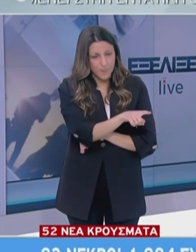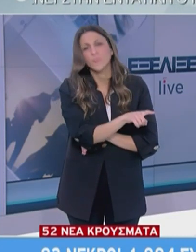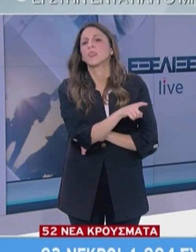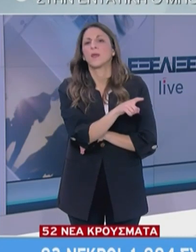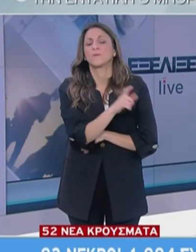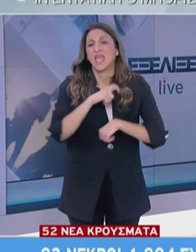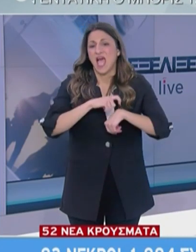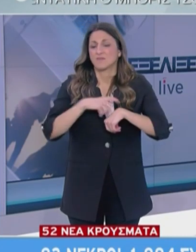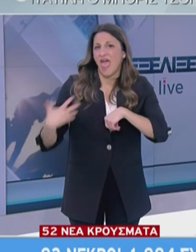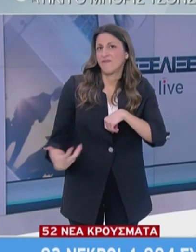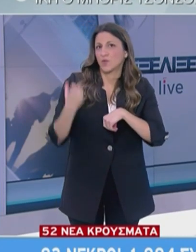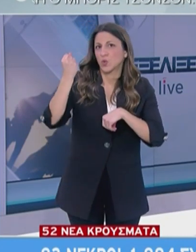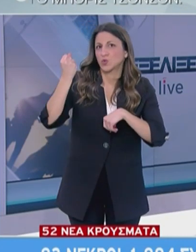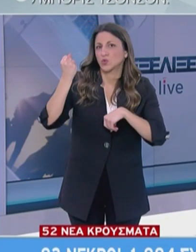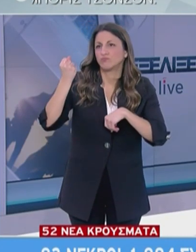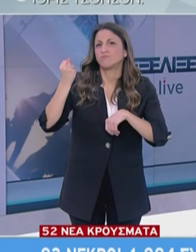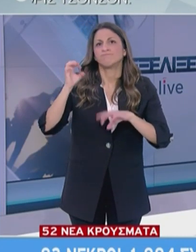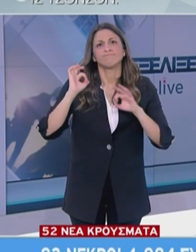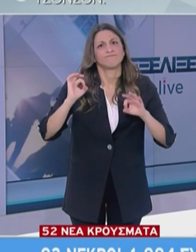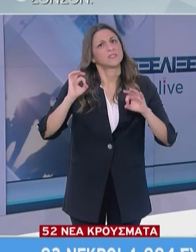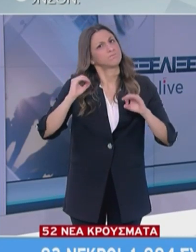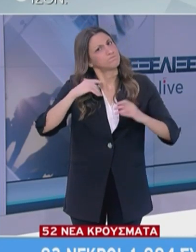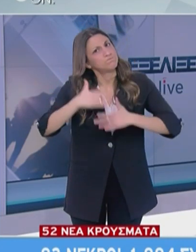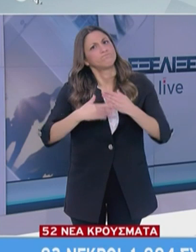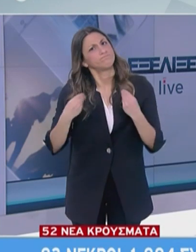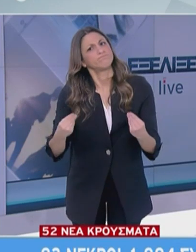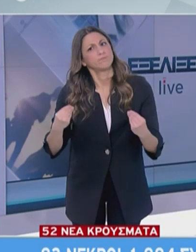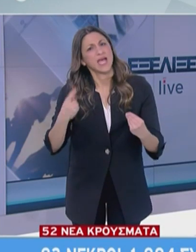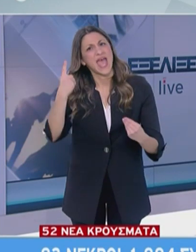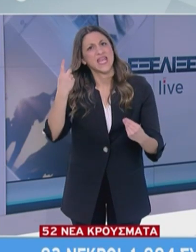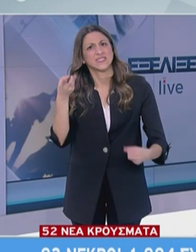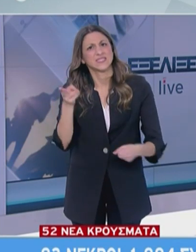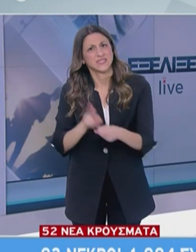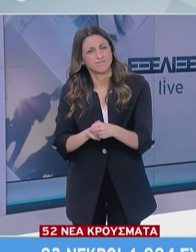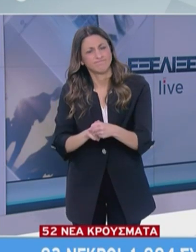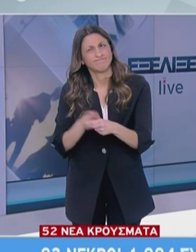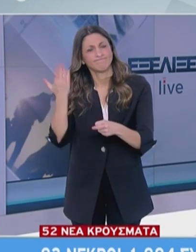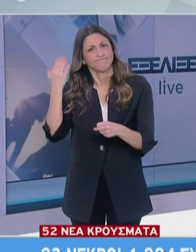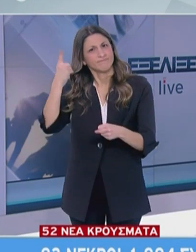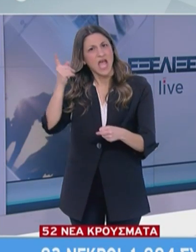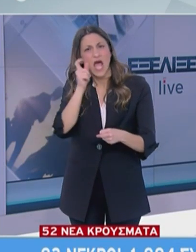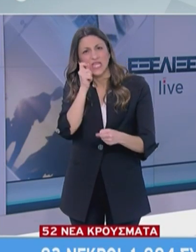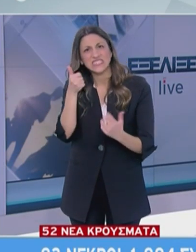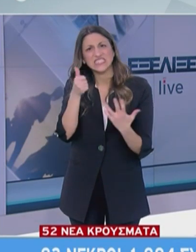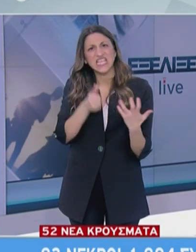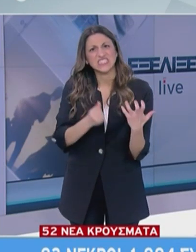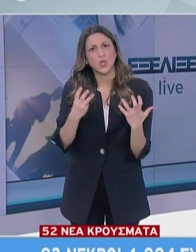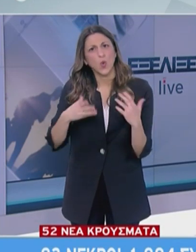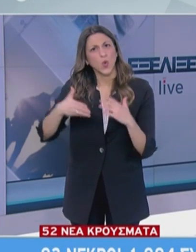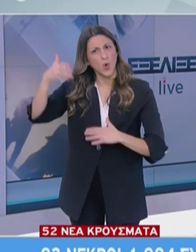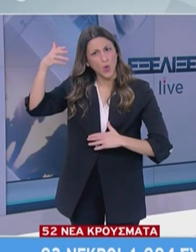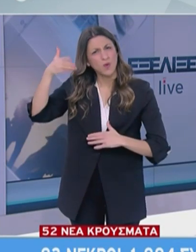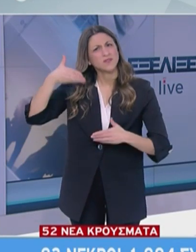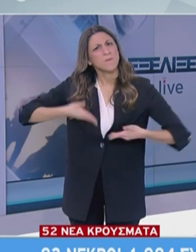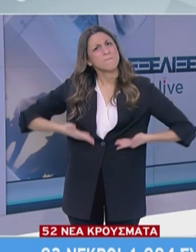Ευτυχώς δεν έχουμε απώλειες. Είχαμε έναν θάνατο αρχικά, έναν 68χρονο σε